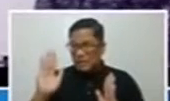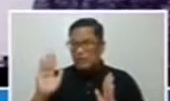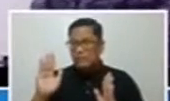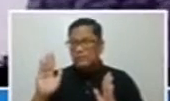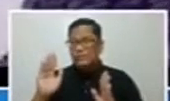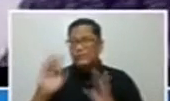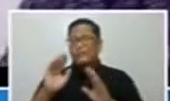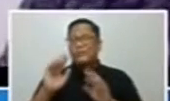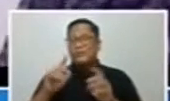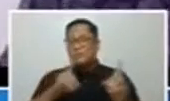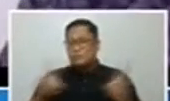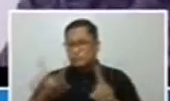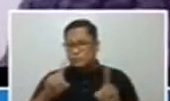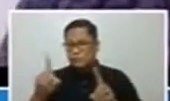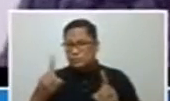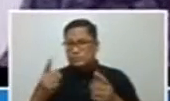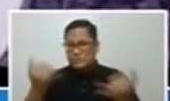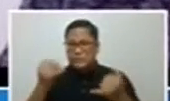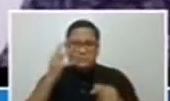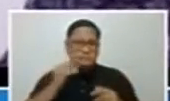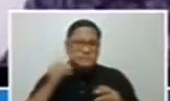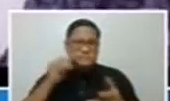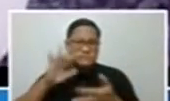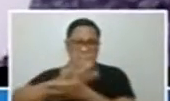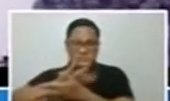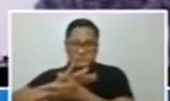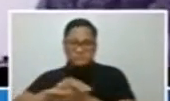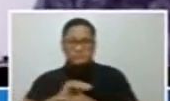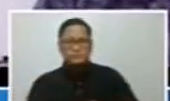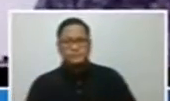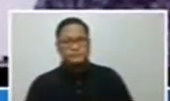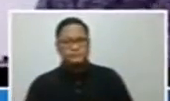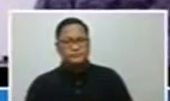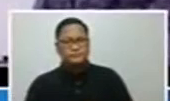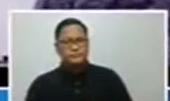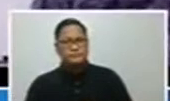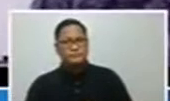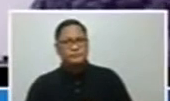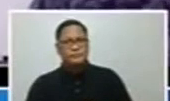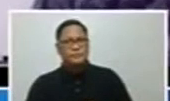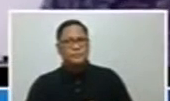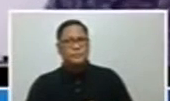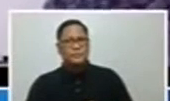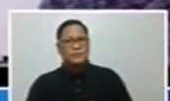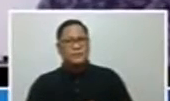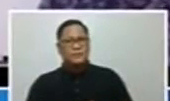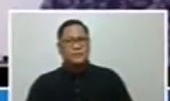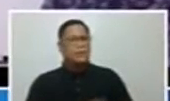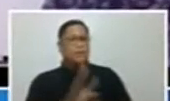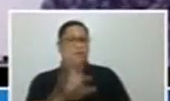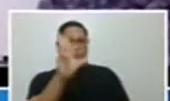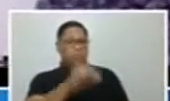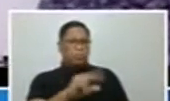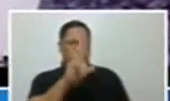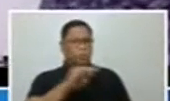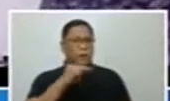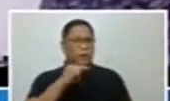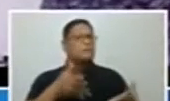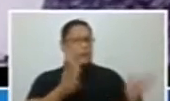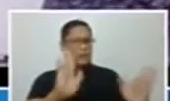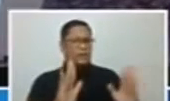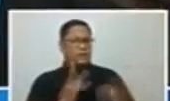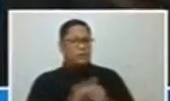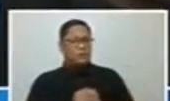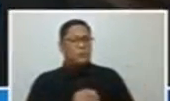yung pagpadlock. Kasi hindi mo talaga mapigilan yung restlessness ng mga bata na lumabas talaga maski gabi. Ganun po.